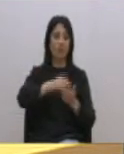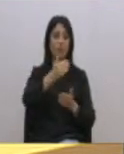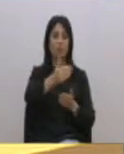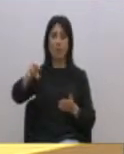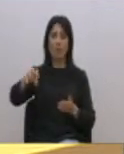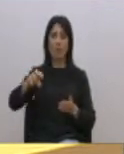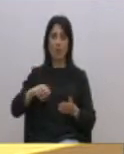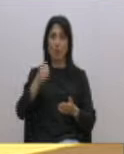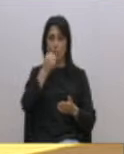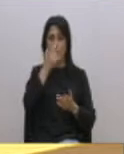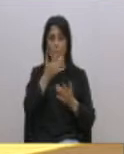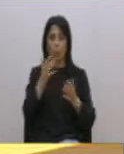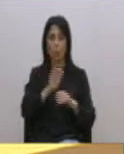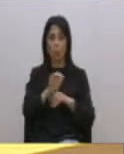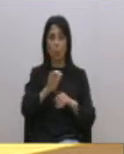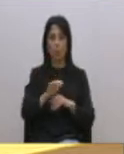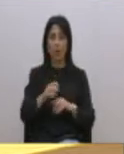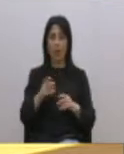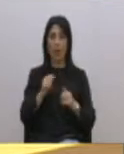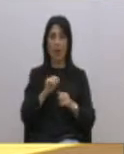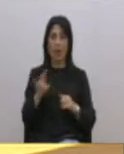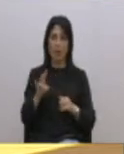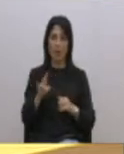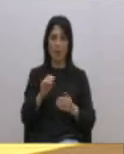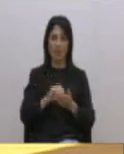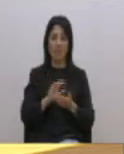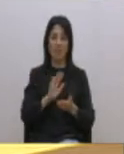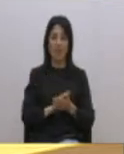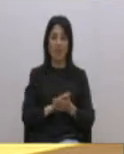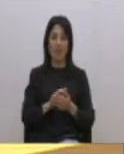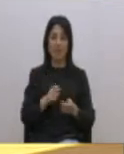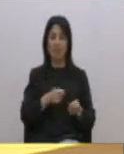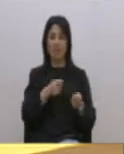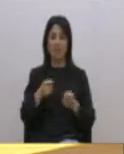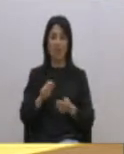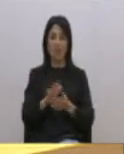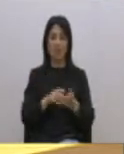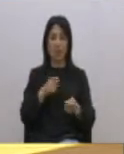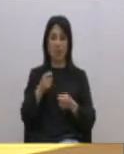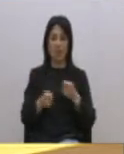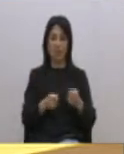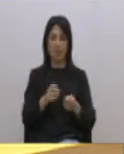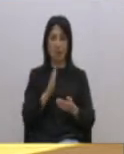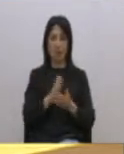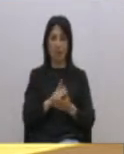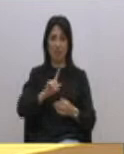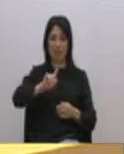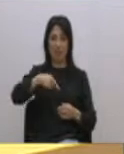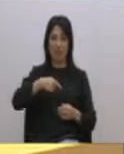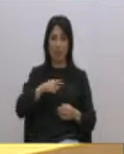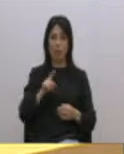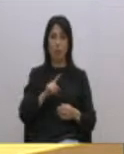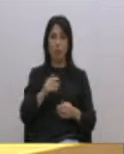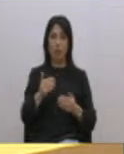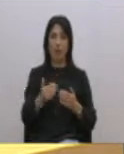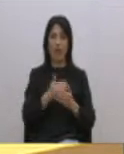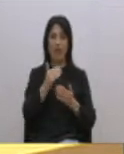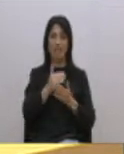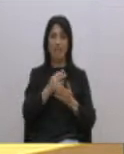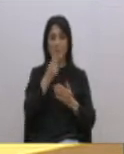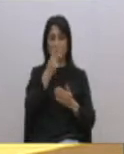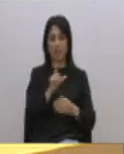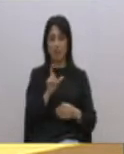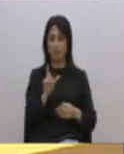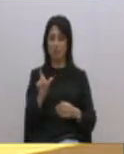აღნიშნვის ან სარეგისტრაციო შეტანილ განაცხადებს actual de buleba, rom, ხალის სისტემის